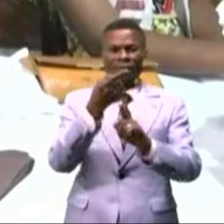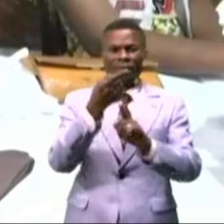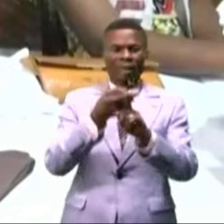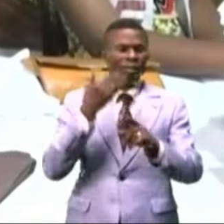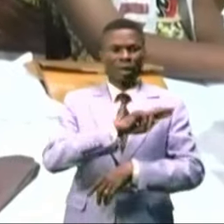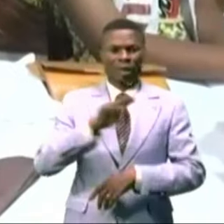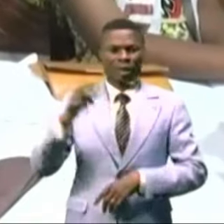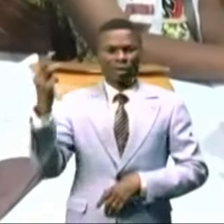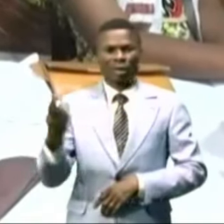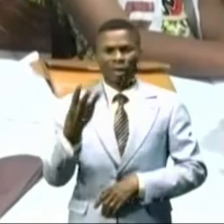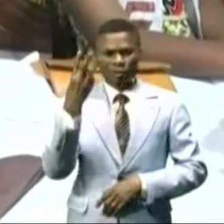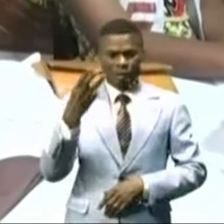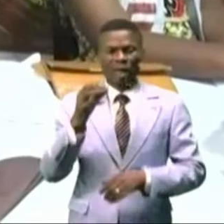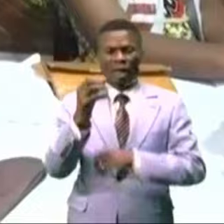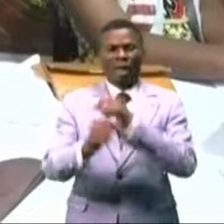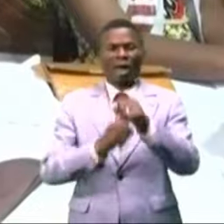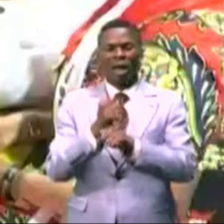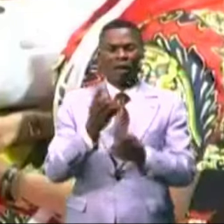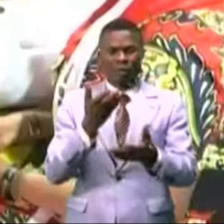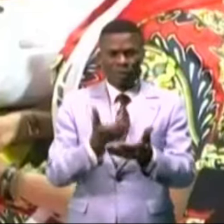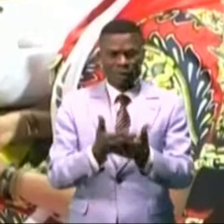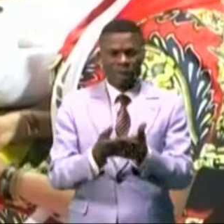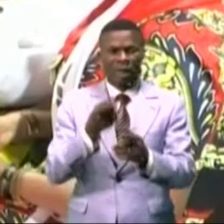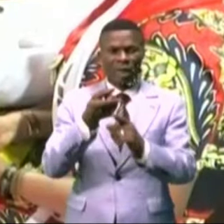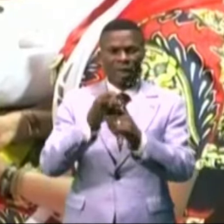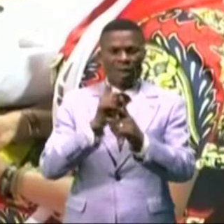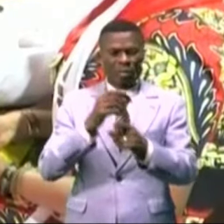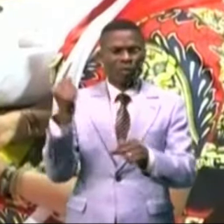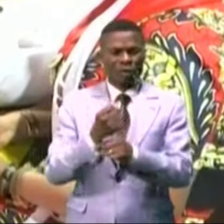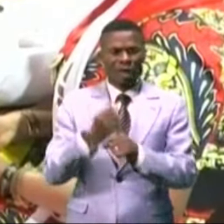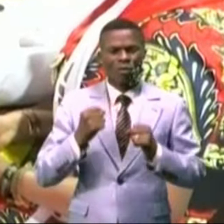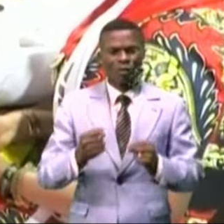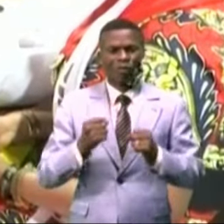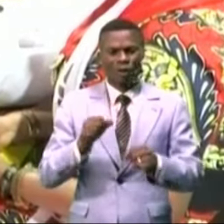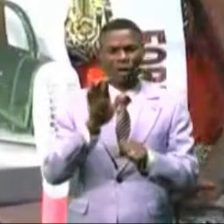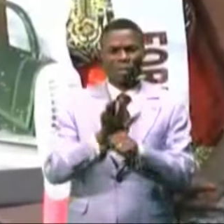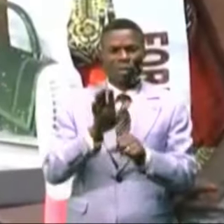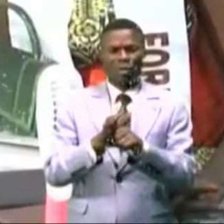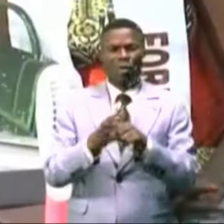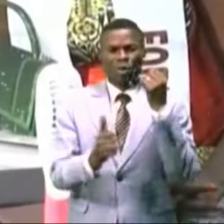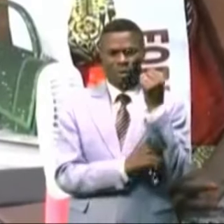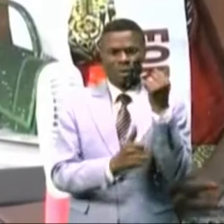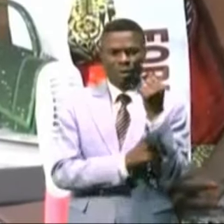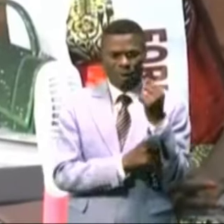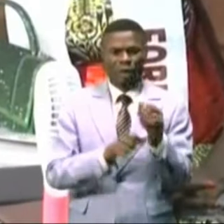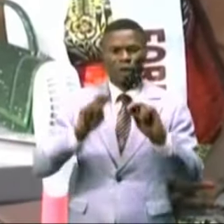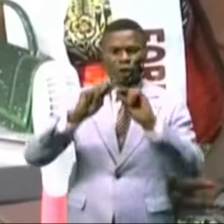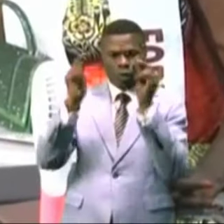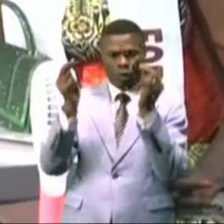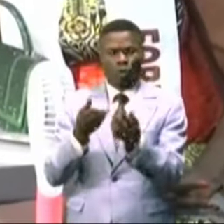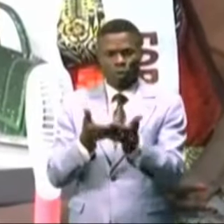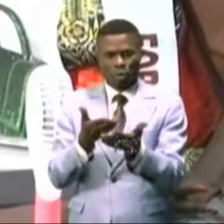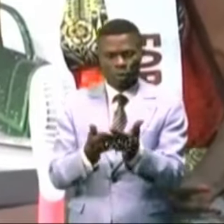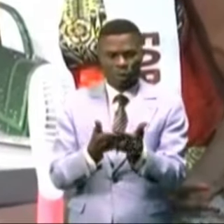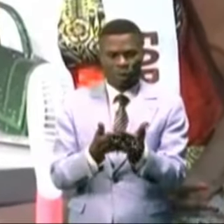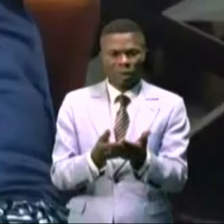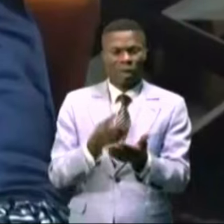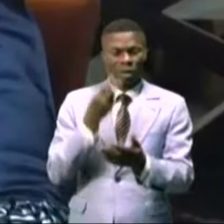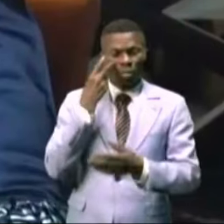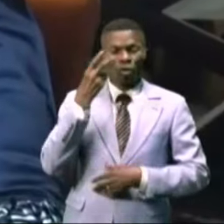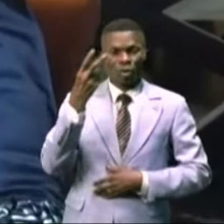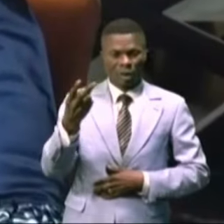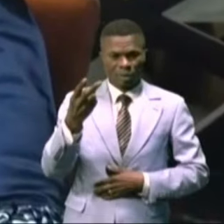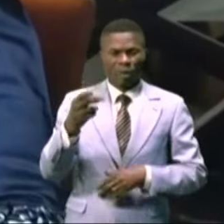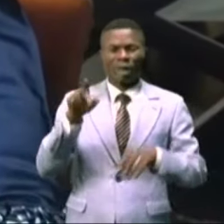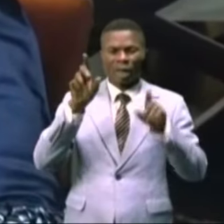2023. Cet anniversaire est le fruit d'un travail acharné de plusieurs personnes parties prenantes à une vision et